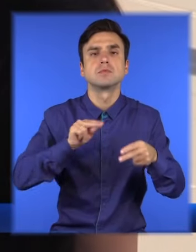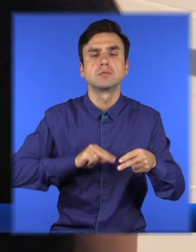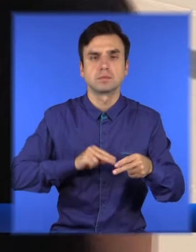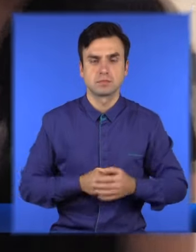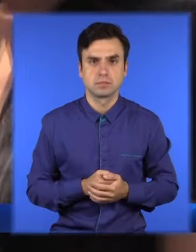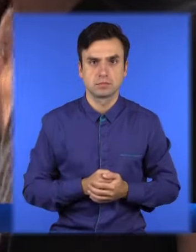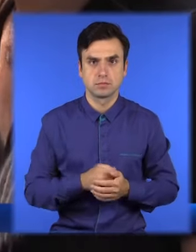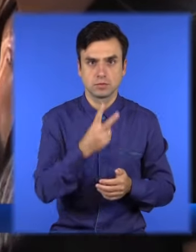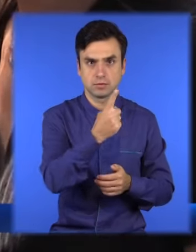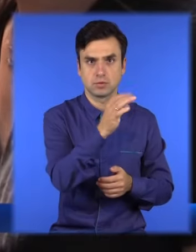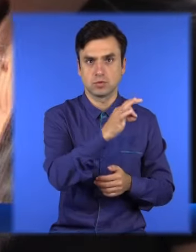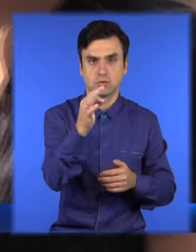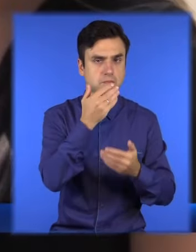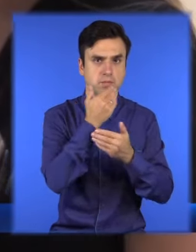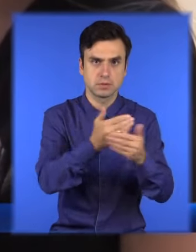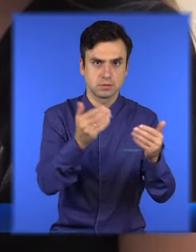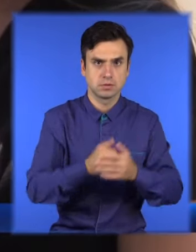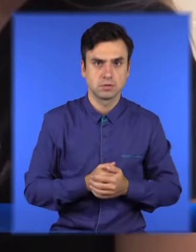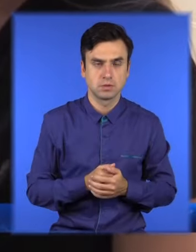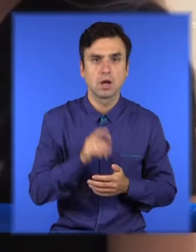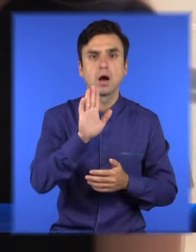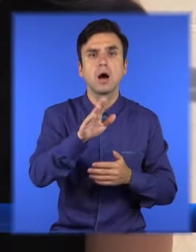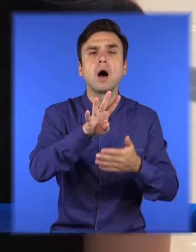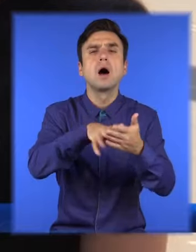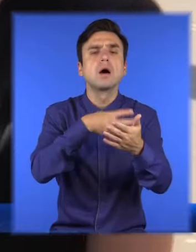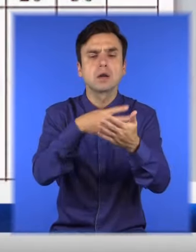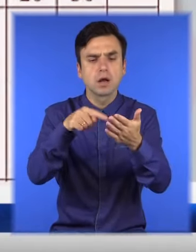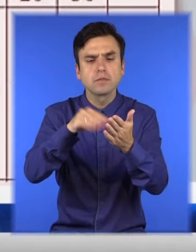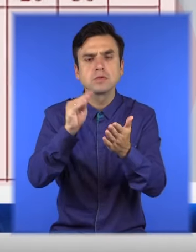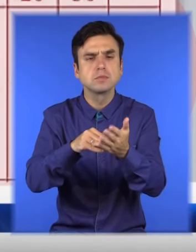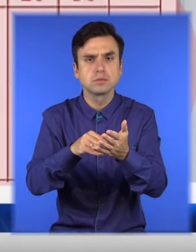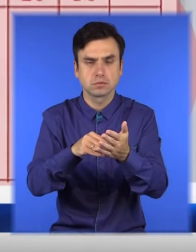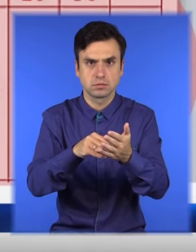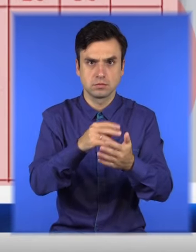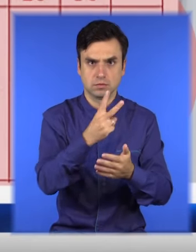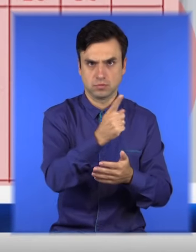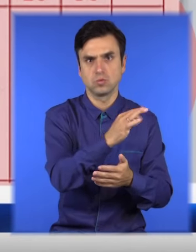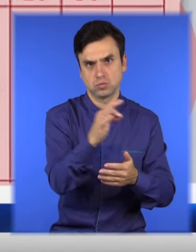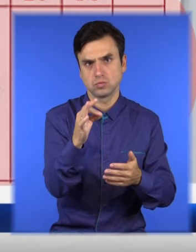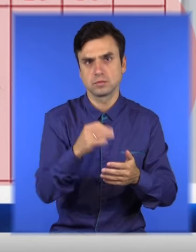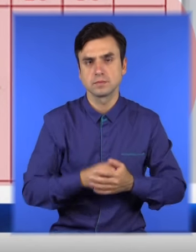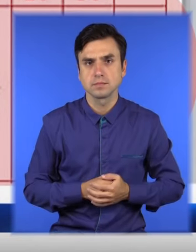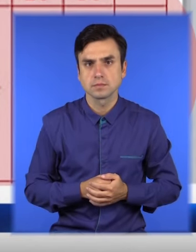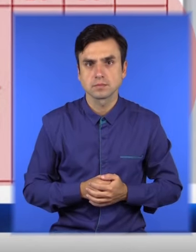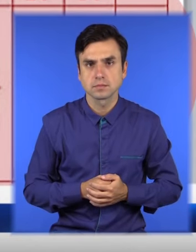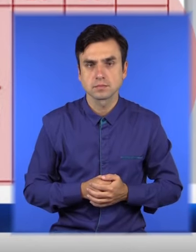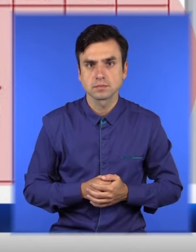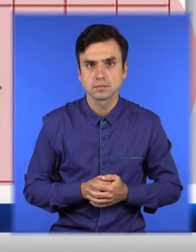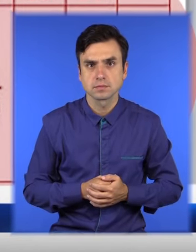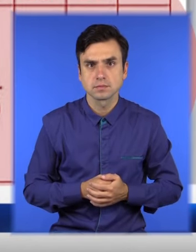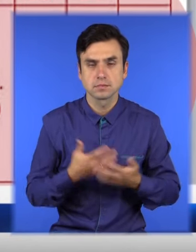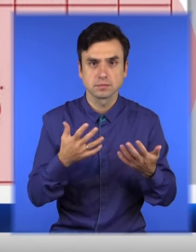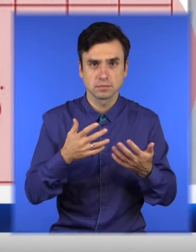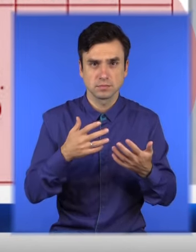Ну в 9 останній відсюди виходить. А по графіку? Ну, в 9 останній. Залишити ситуацію з недотриманням маршрутками